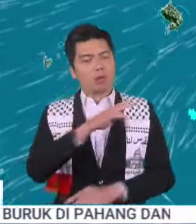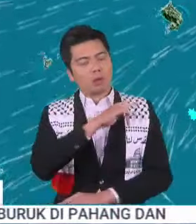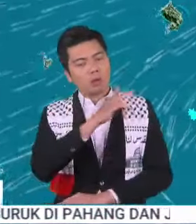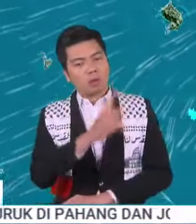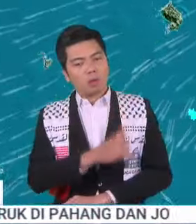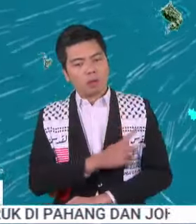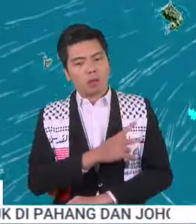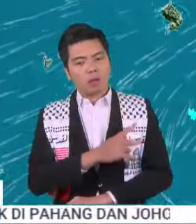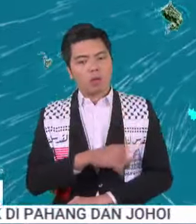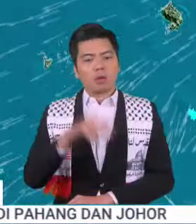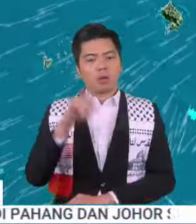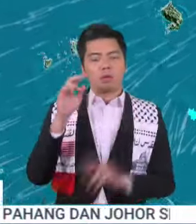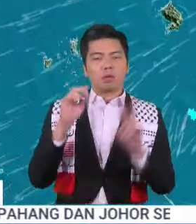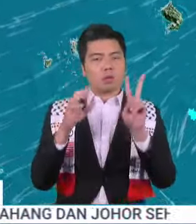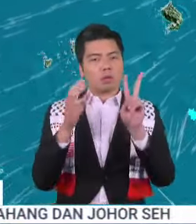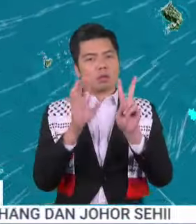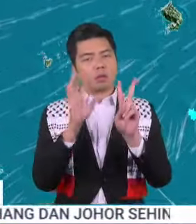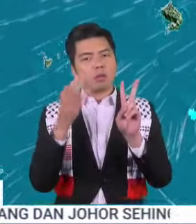iaitu sebanyak